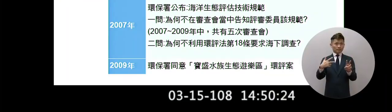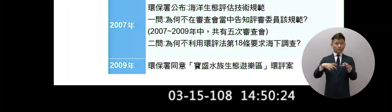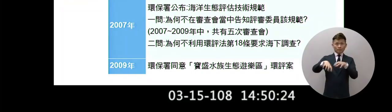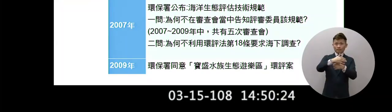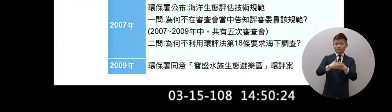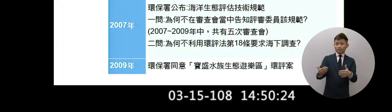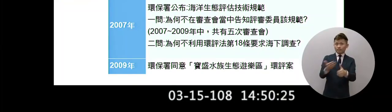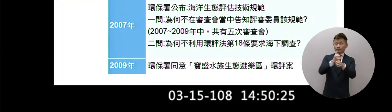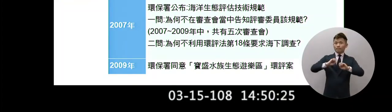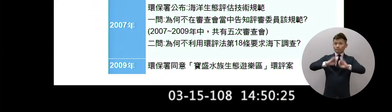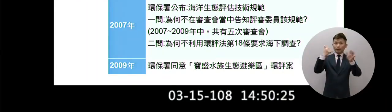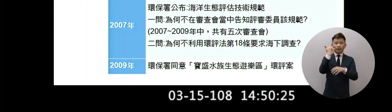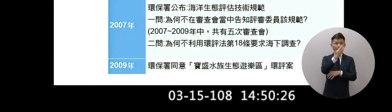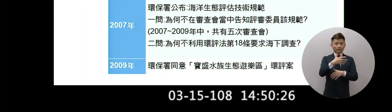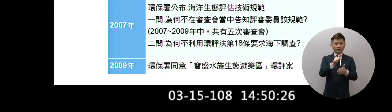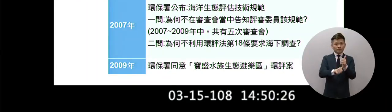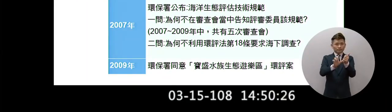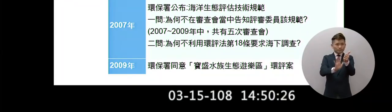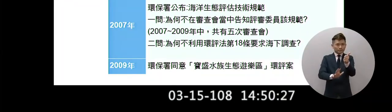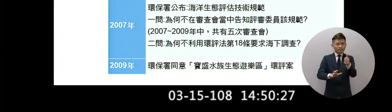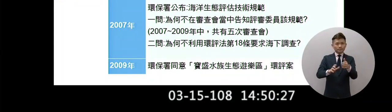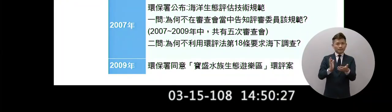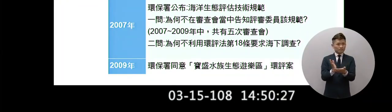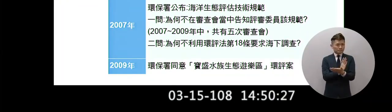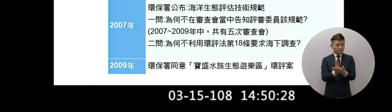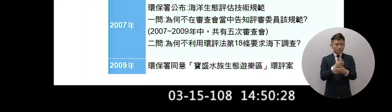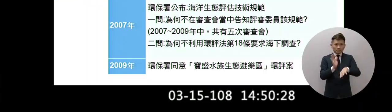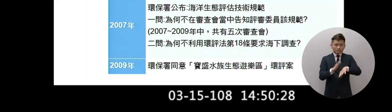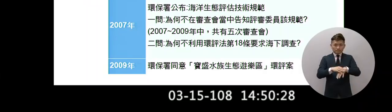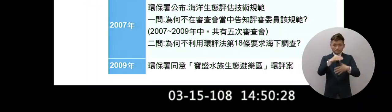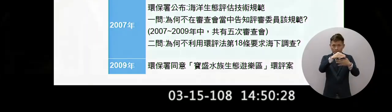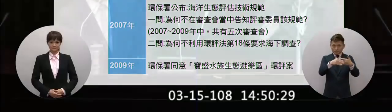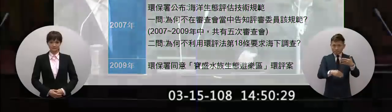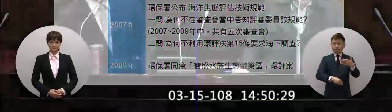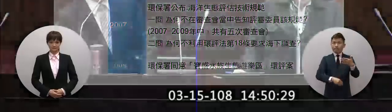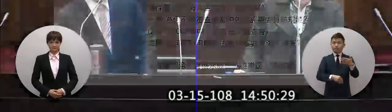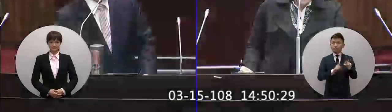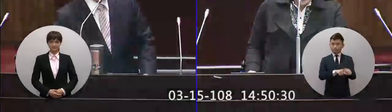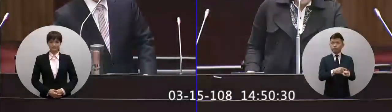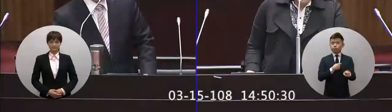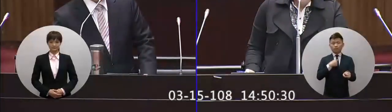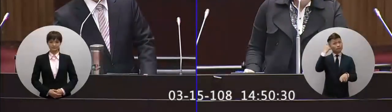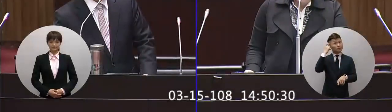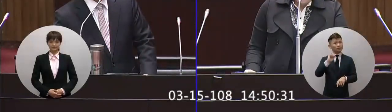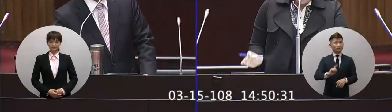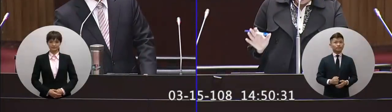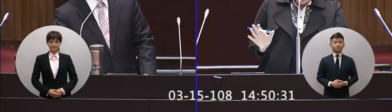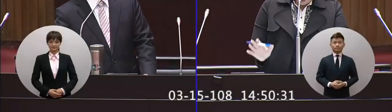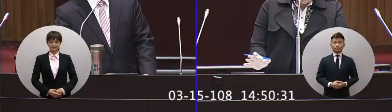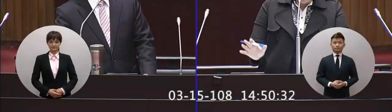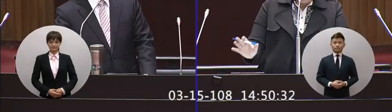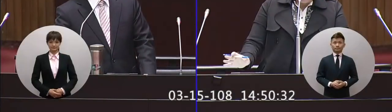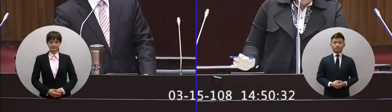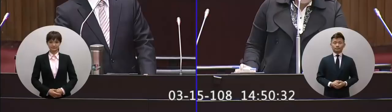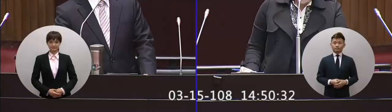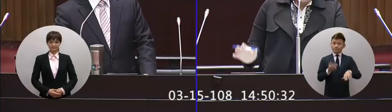布了海洋生态评估技术规范。这代表什么意思？这代表就是说，